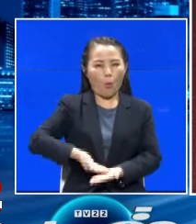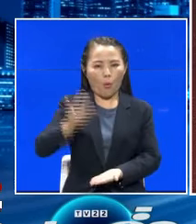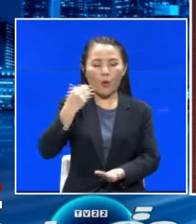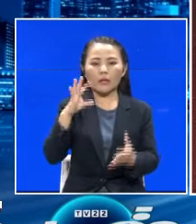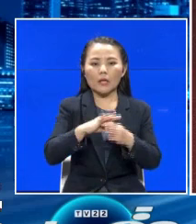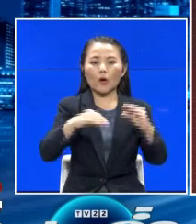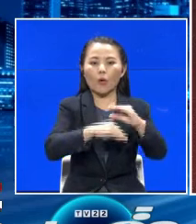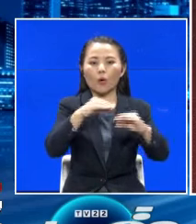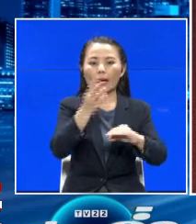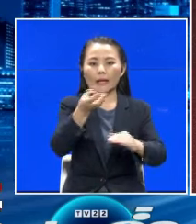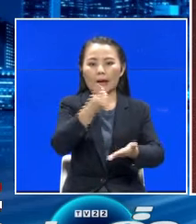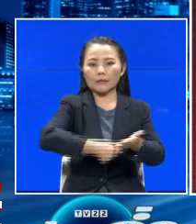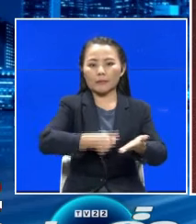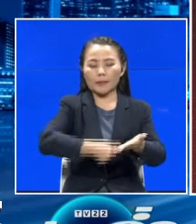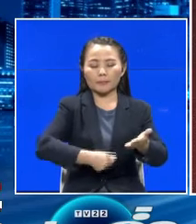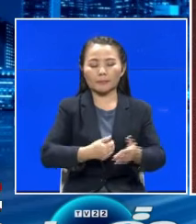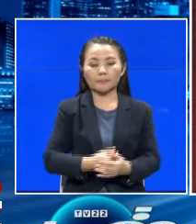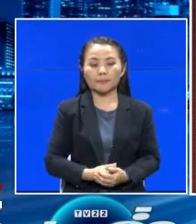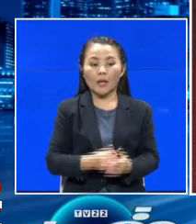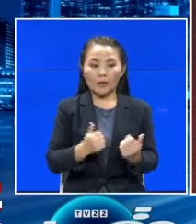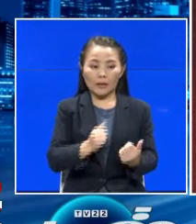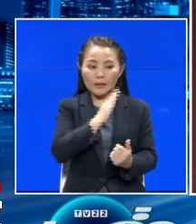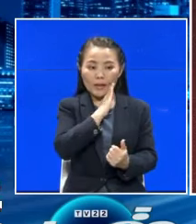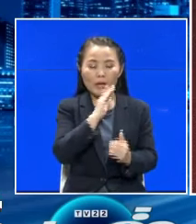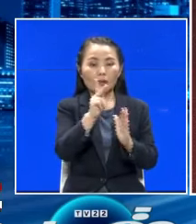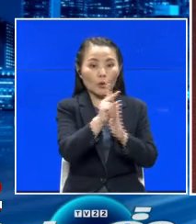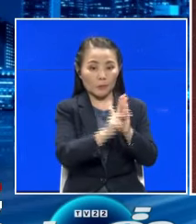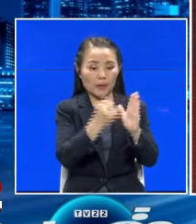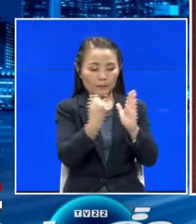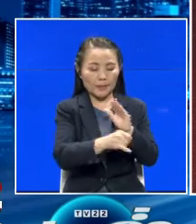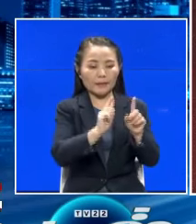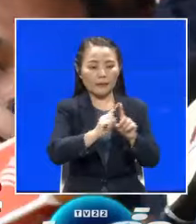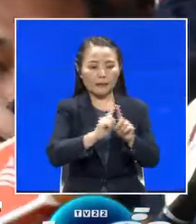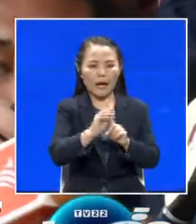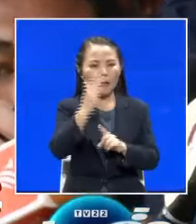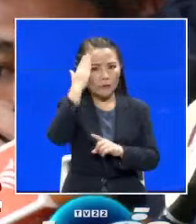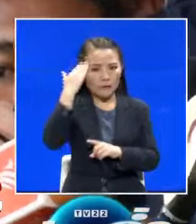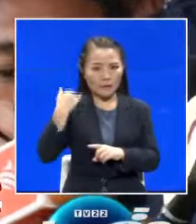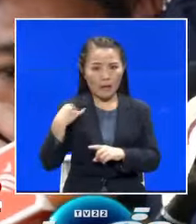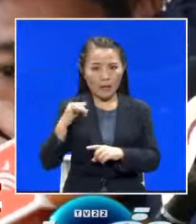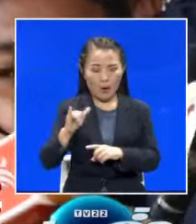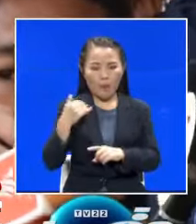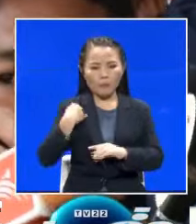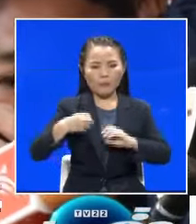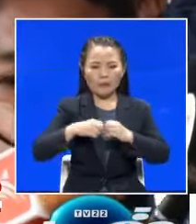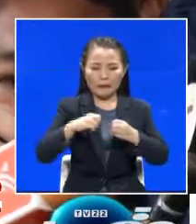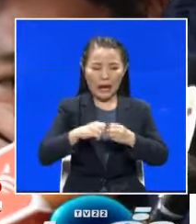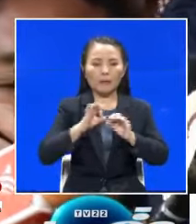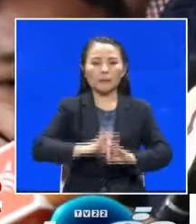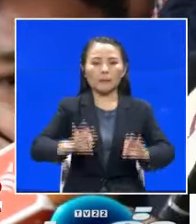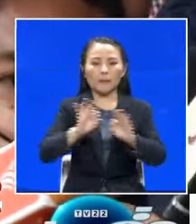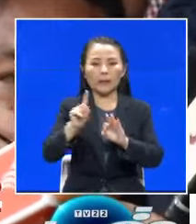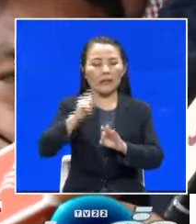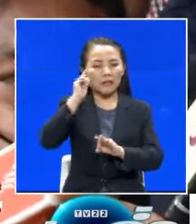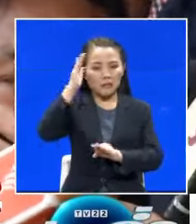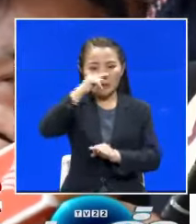ครงการรับจำนำข้าวทีนี้ถ้าพูดถึงคดีความแล้วก็ข้อกฎหมายนะคะ คุณยิ่งลักษณ์ยังมีอุปสรรคอย่างยิ่งต่อการกลับเ